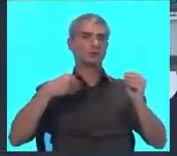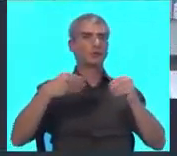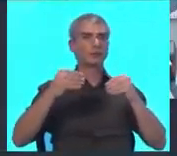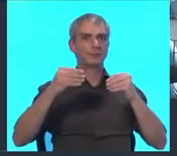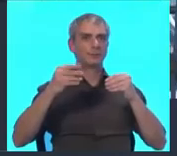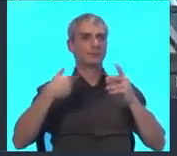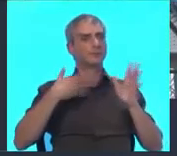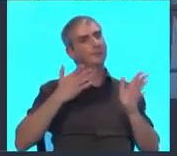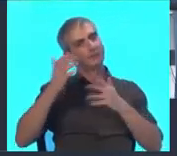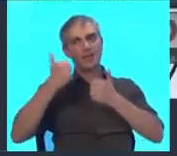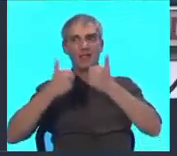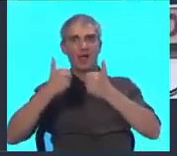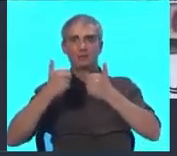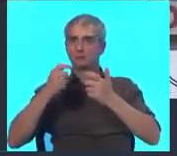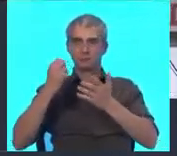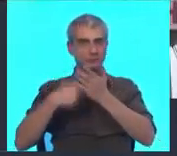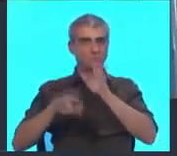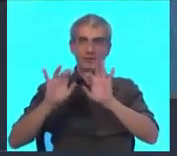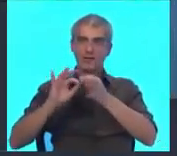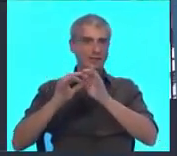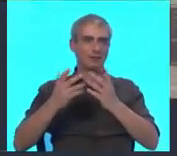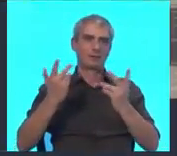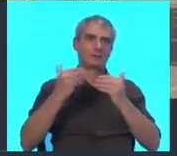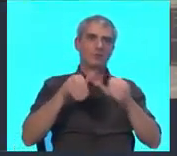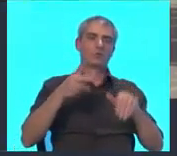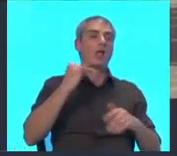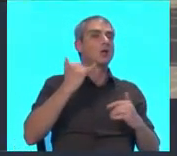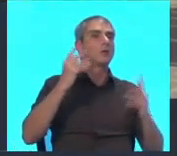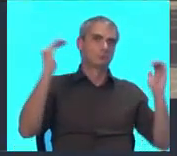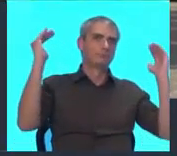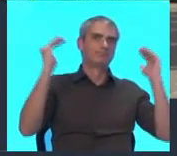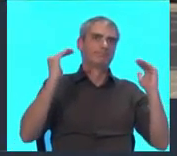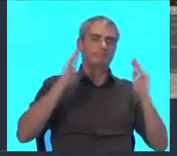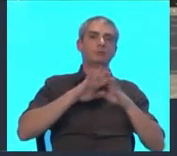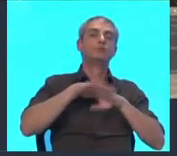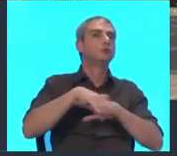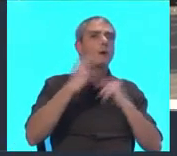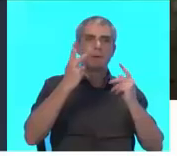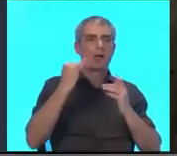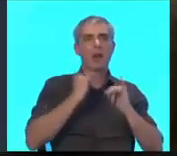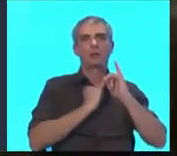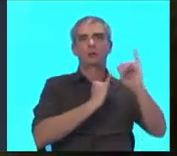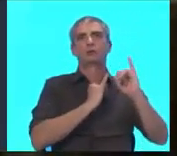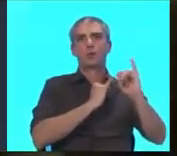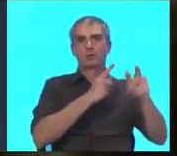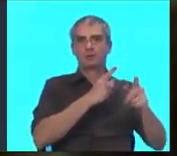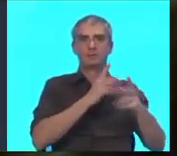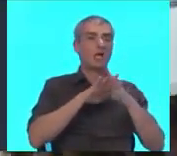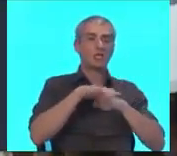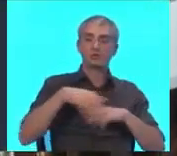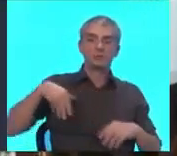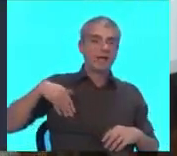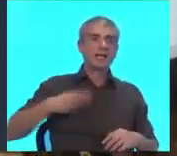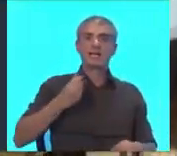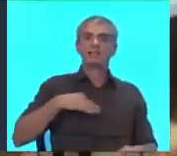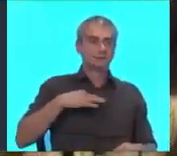לכיוון התחרות וללכת לעון אני יותר מוגבלת. כיום הירידה כך נראה משפיעה בעיקר על היצואנים. את ההשפעה על הכיס שלנו